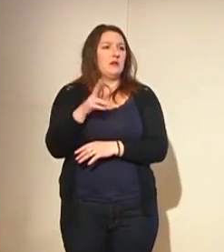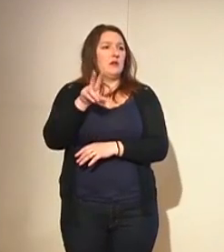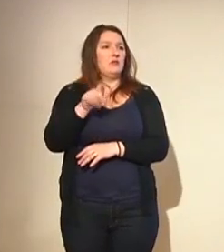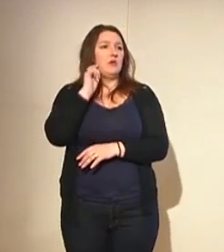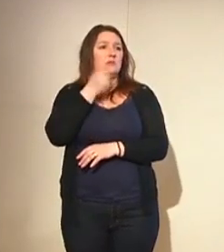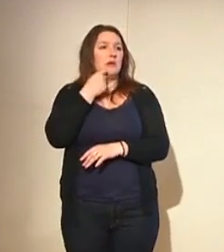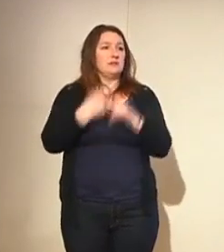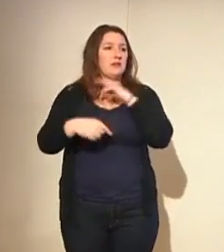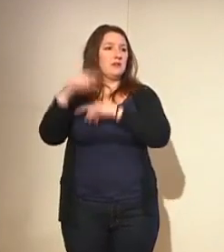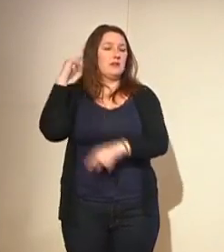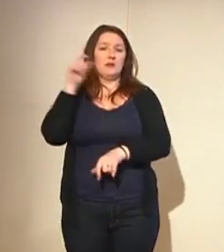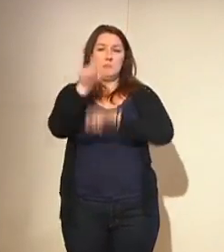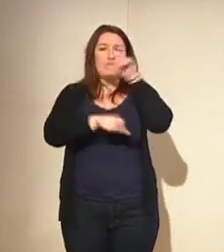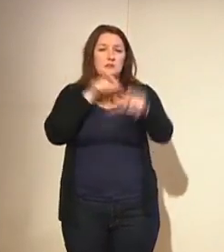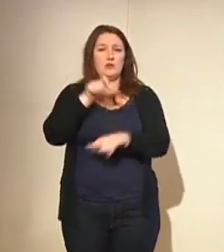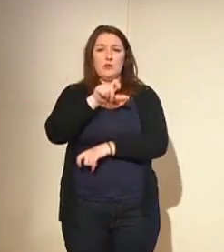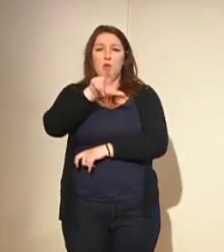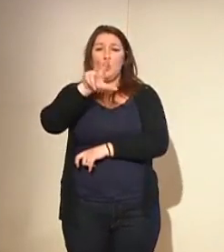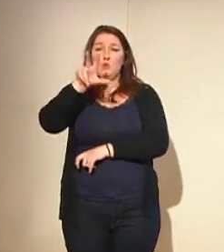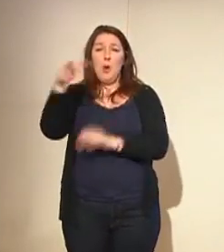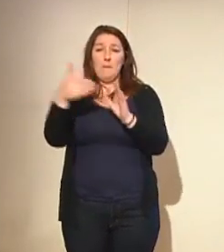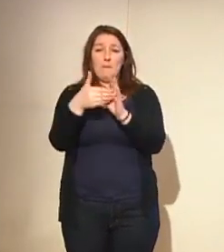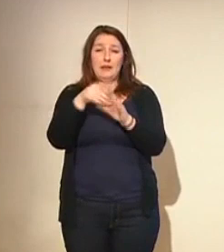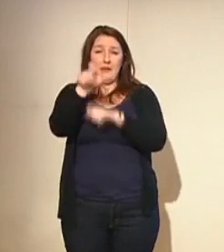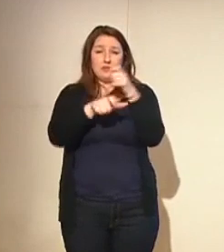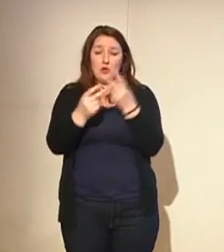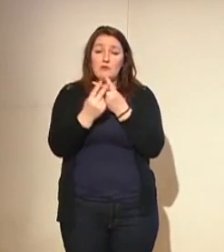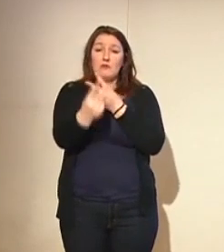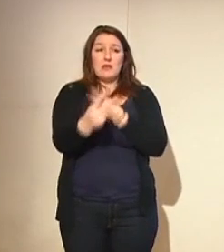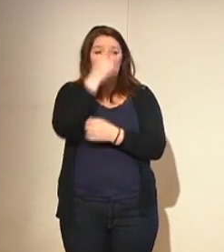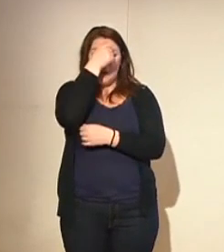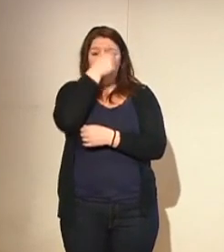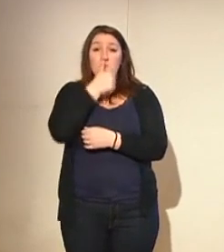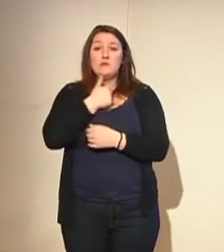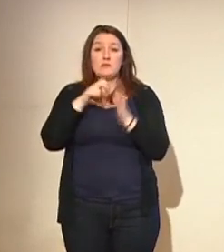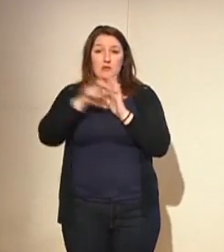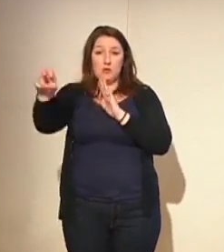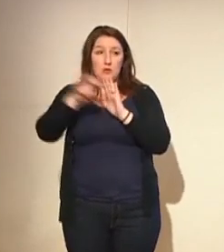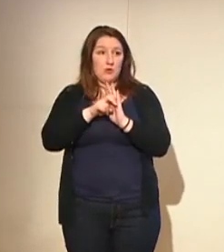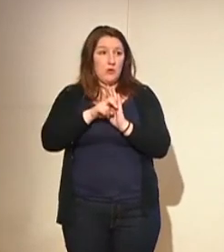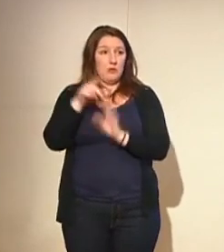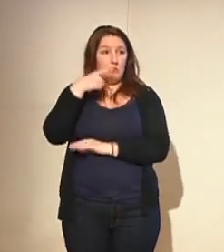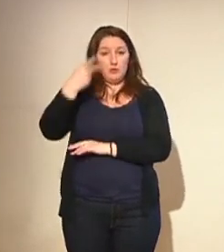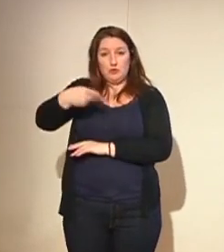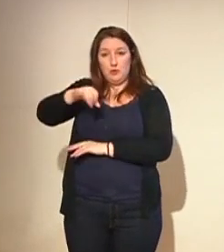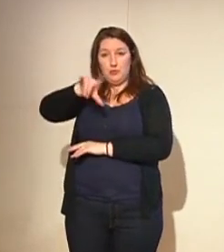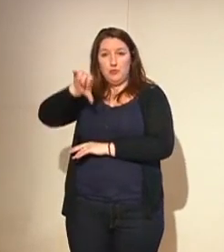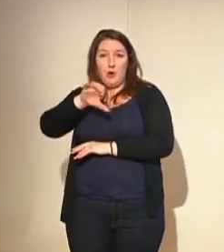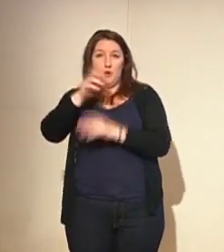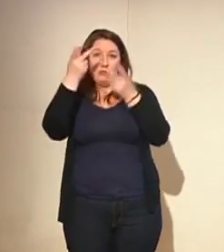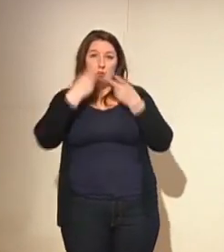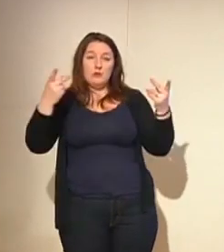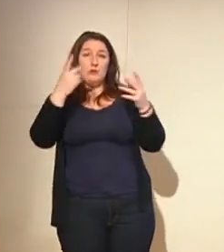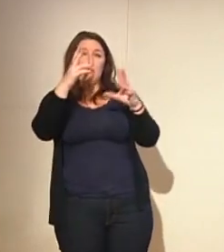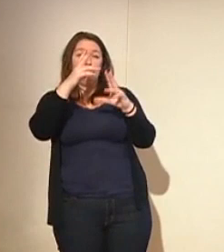3000 personnes rassemblées devant le musée des grenobles nous avons entendu les mots de la bouche dir Piol la seule